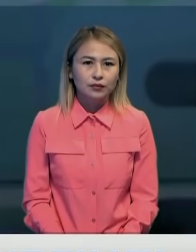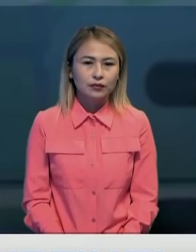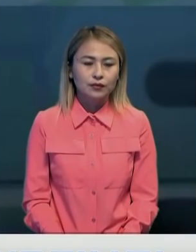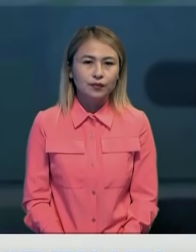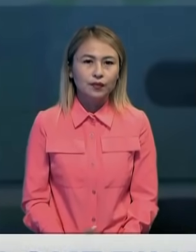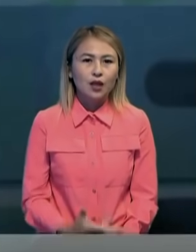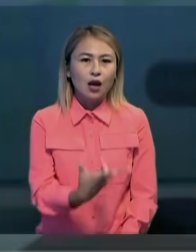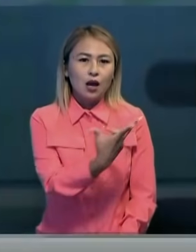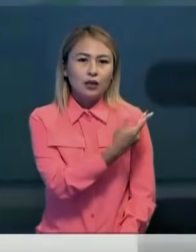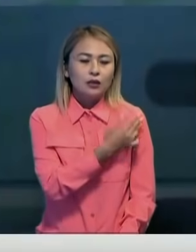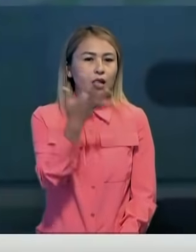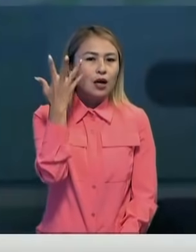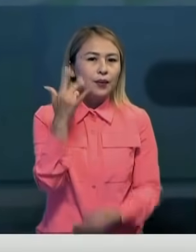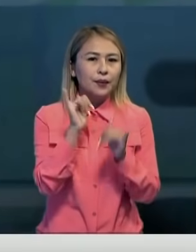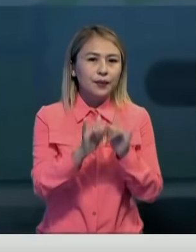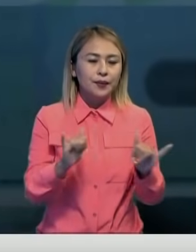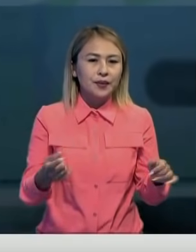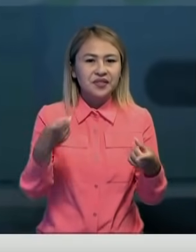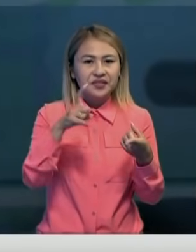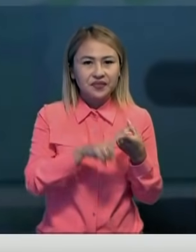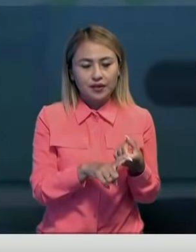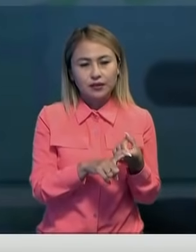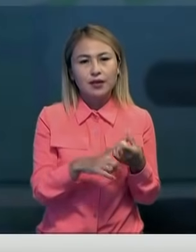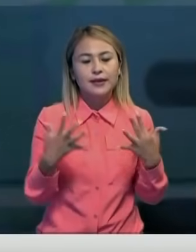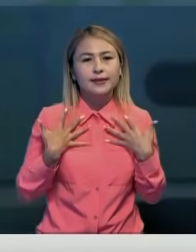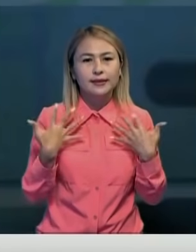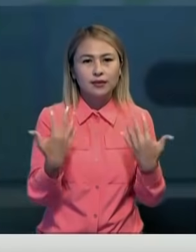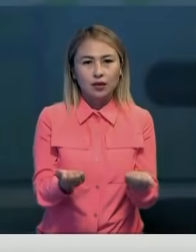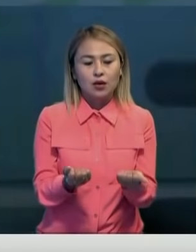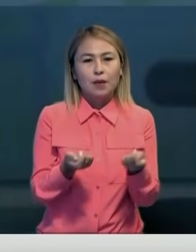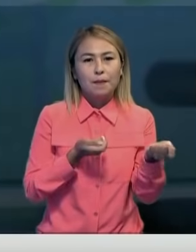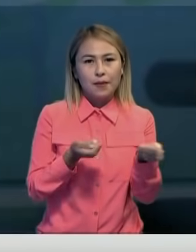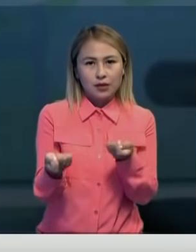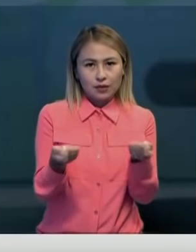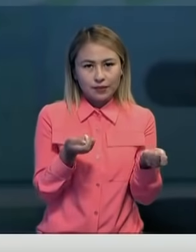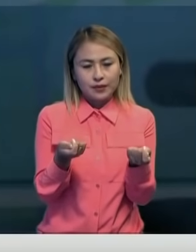Екпе алатын адамның көбеюіне байланысты облыстық денсаулық сақтау басқармасымен